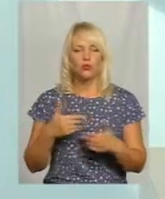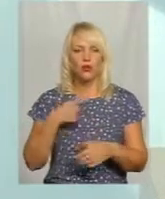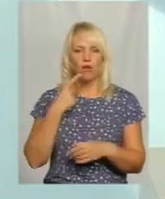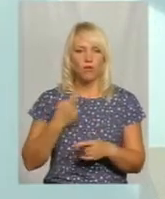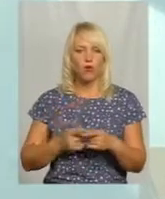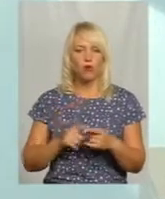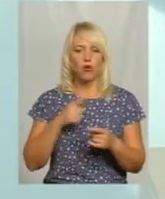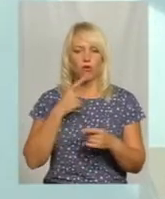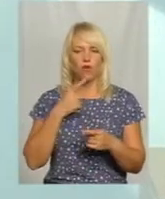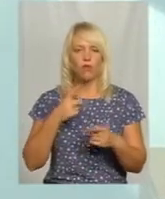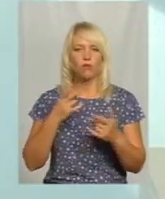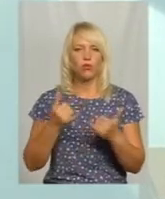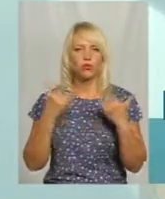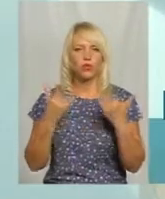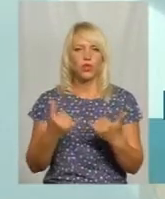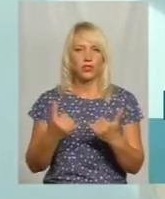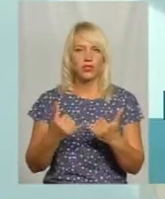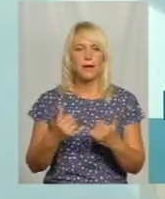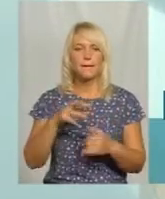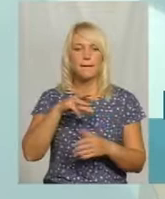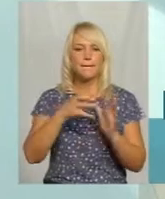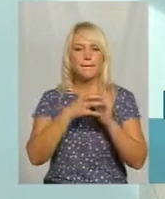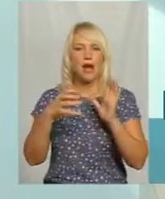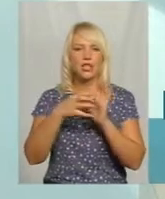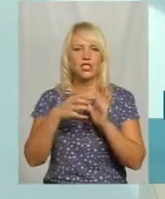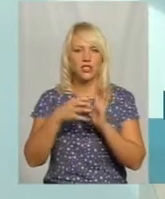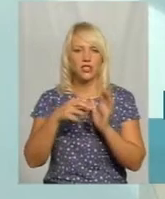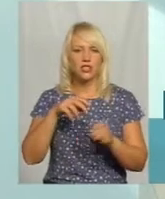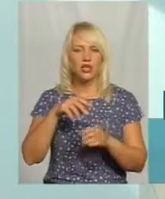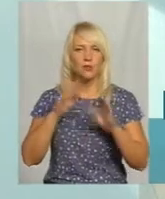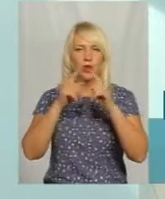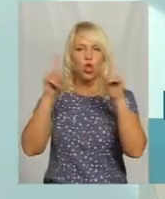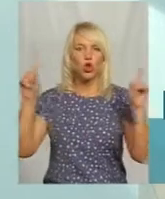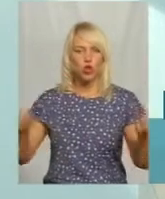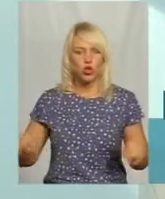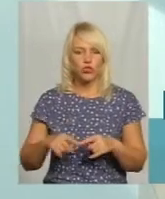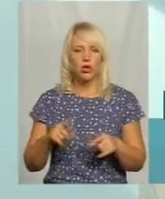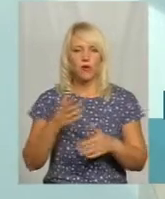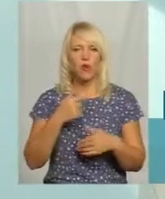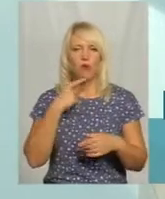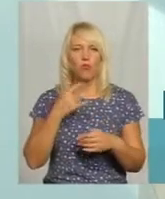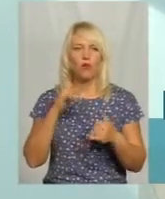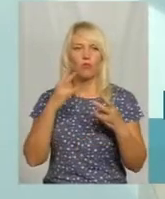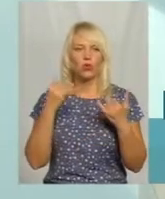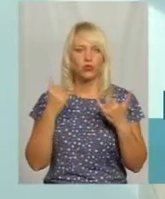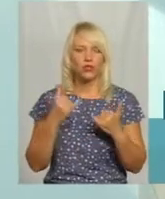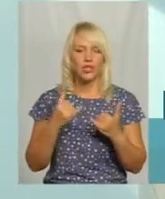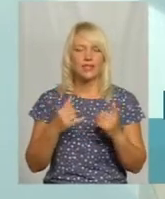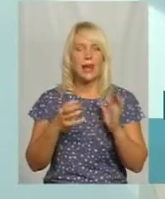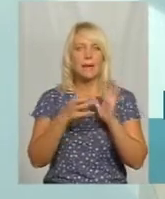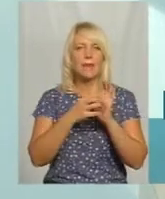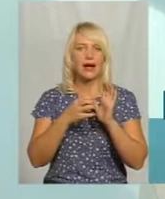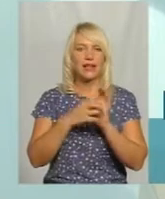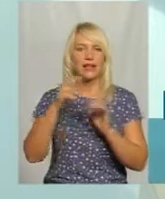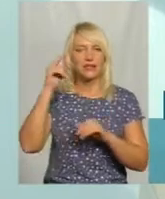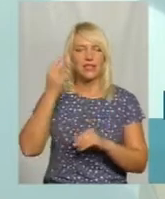говоримо про сучасні магнітні дошки, ми говоримо про сучасні магнітні цифри, букви, в тому